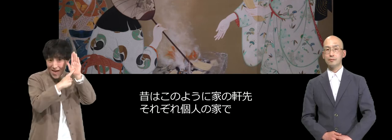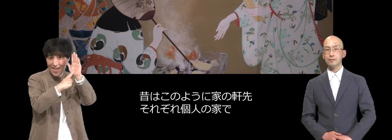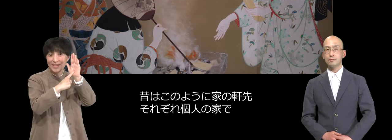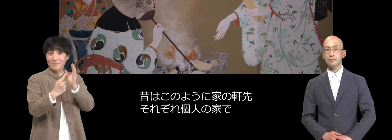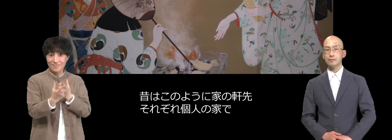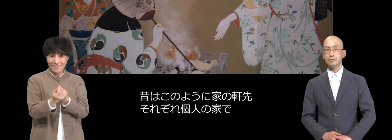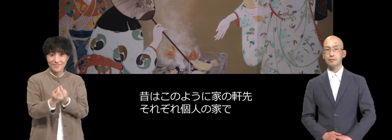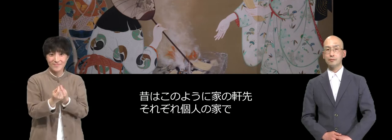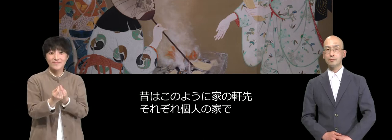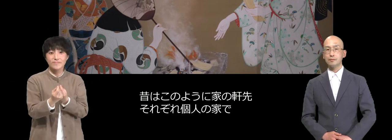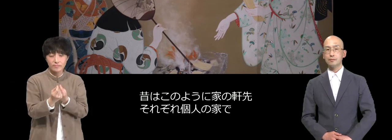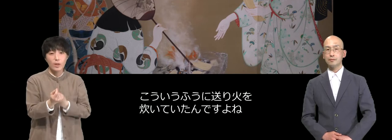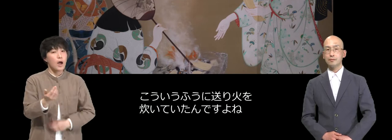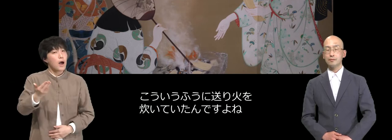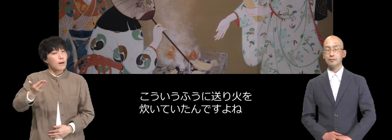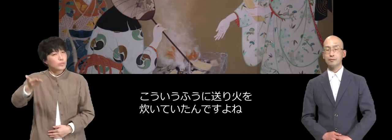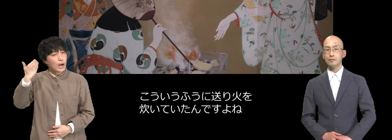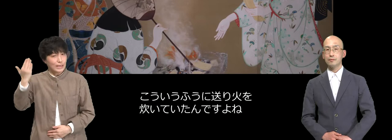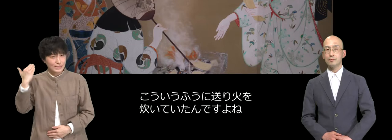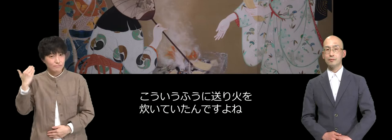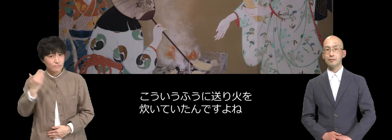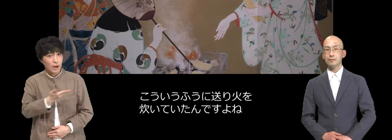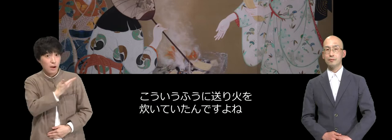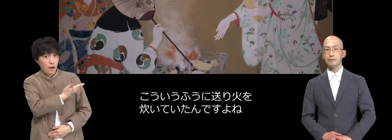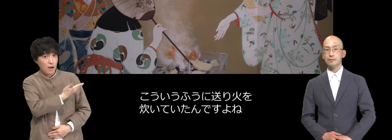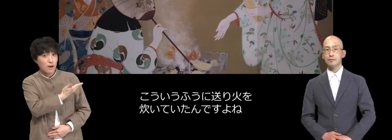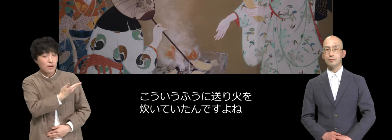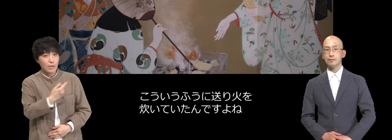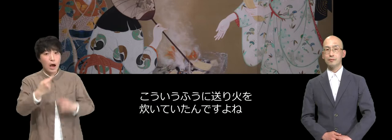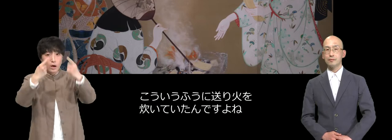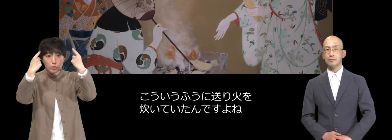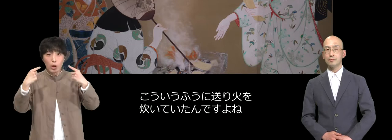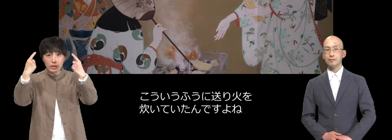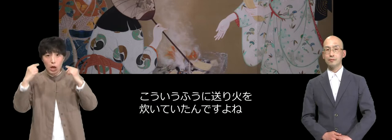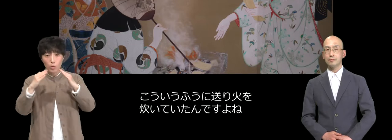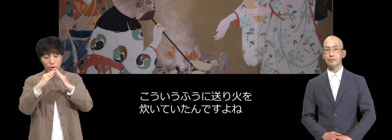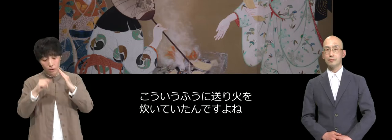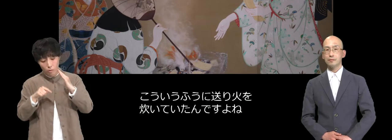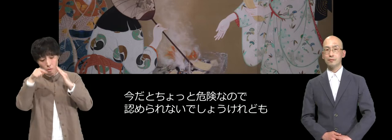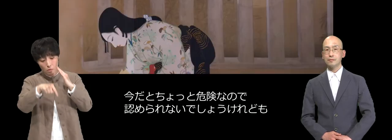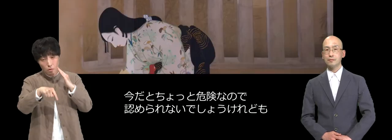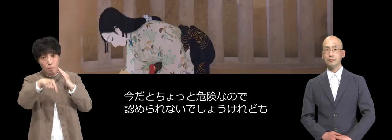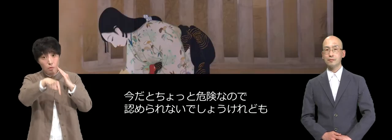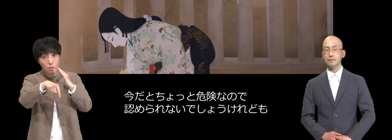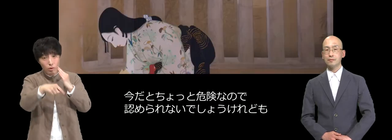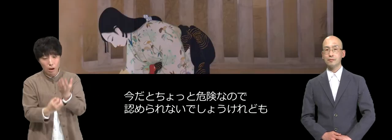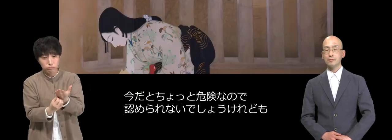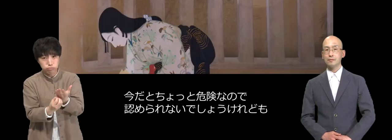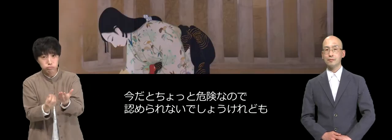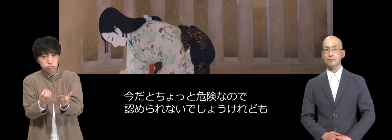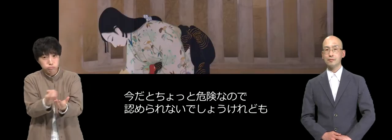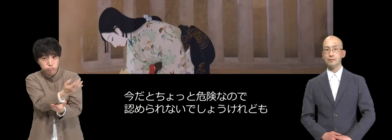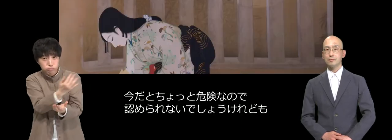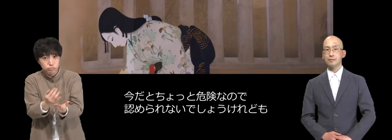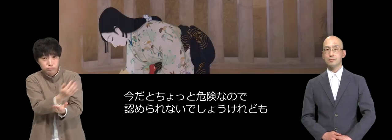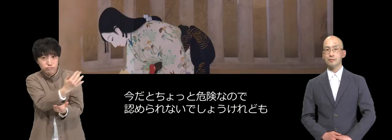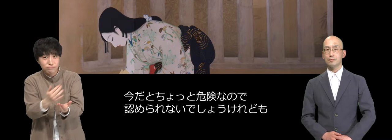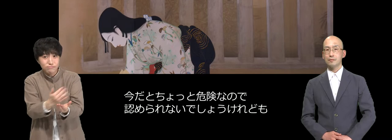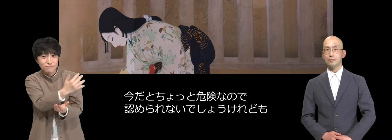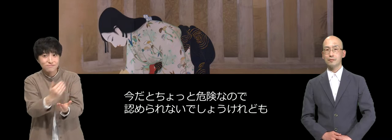個人の家でこういうふうにその送り火をたいていたんですよねまぁ今だとちょっとあの